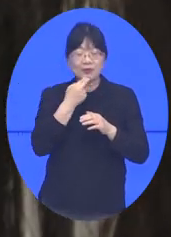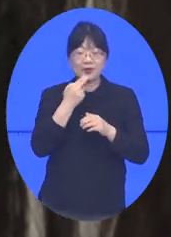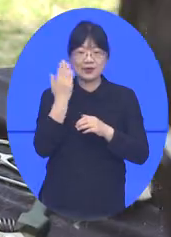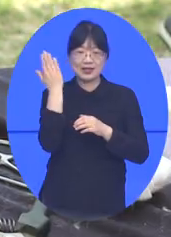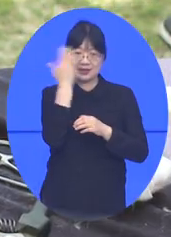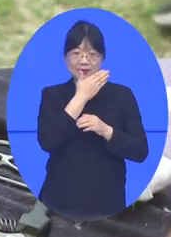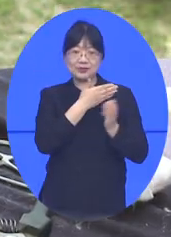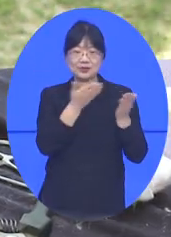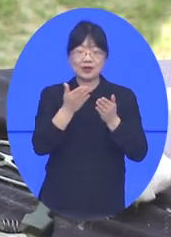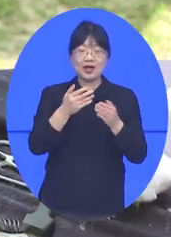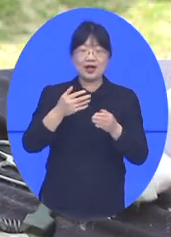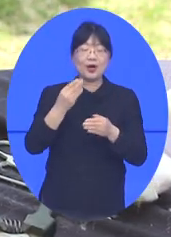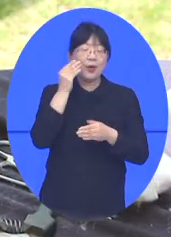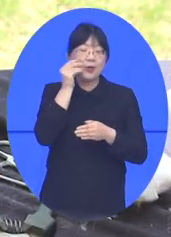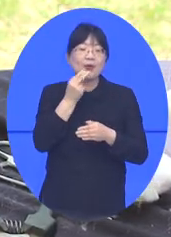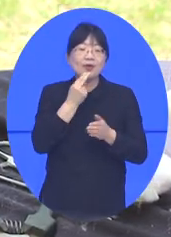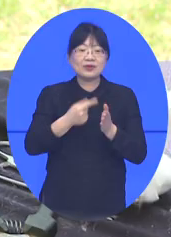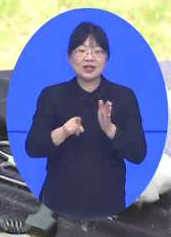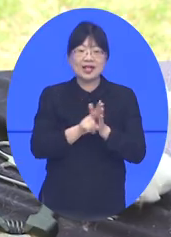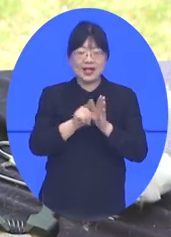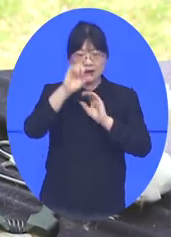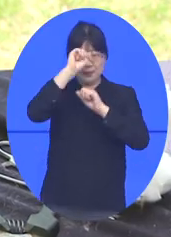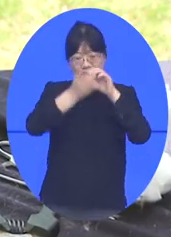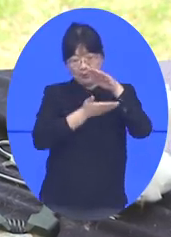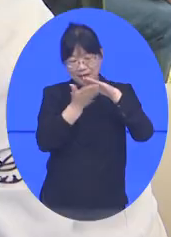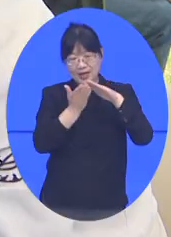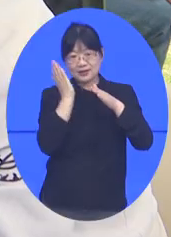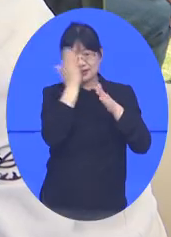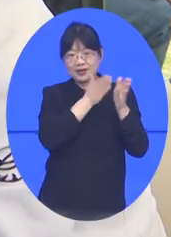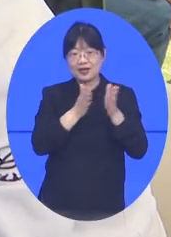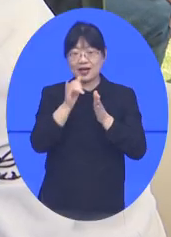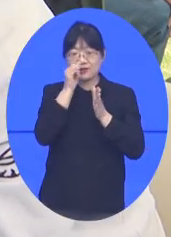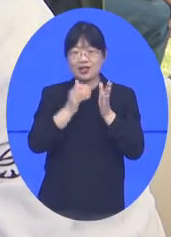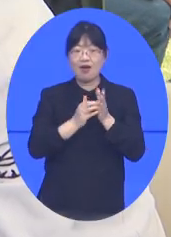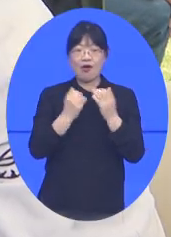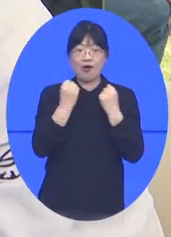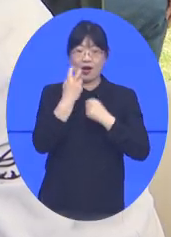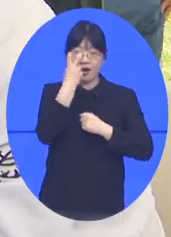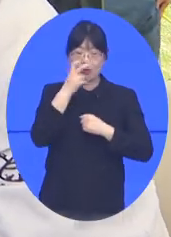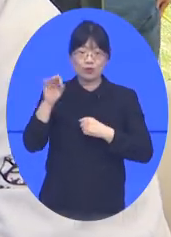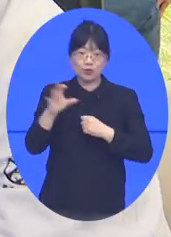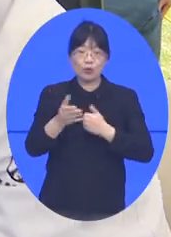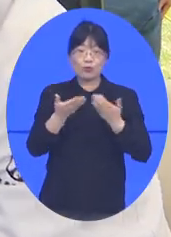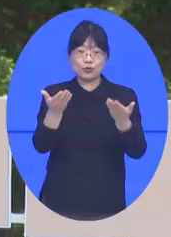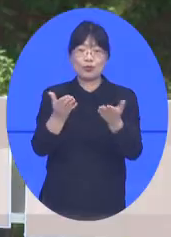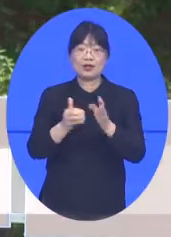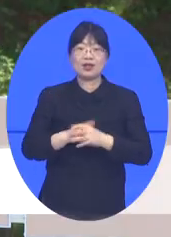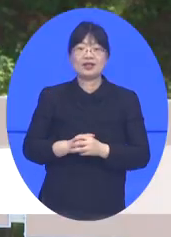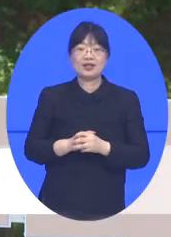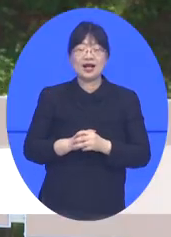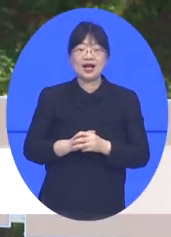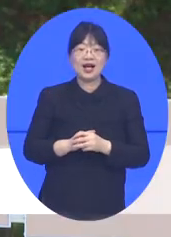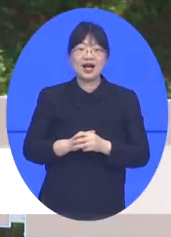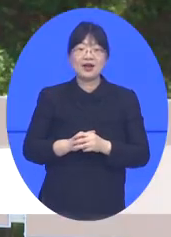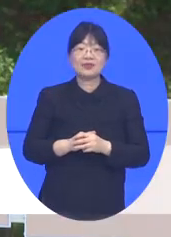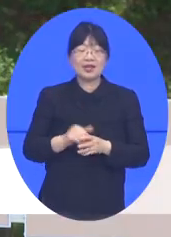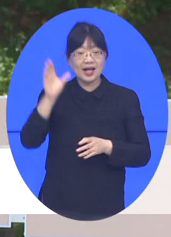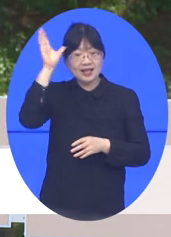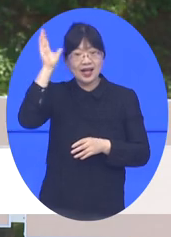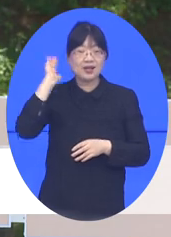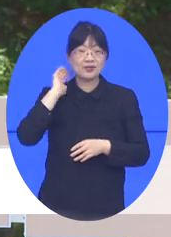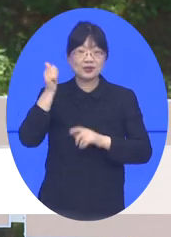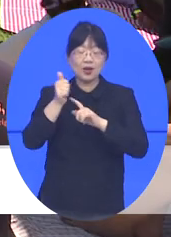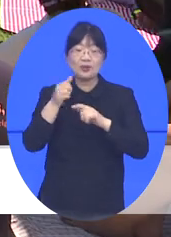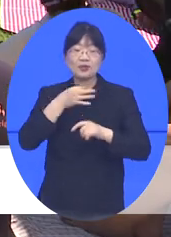정리하고 미끄러지지 않도록 발바닥 정리도 깔끔하게 합니다. 건강 상담도 무료로 진행됩니다. 개통용이라고 불리는